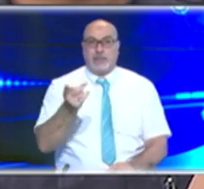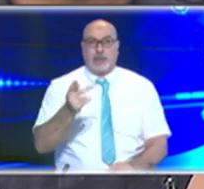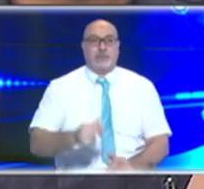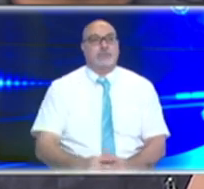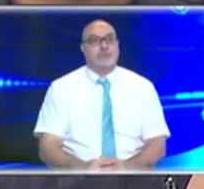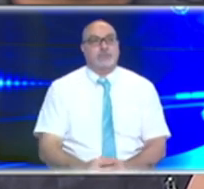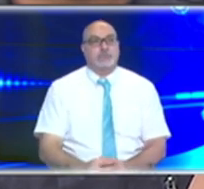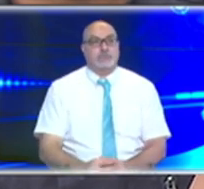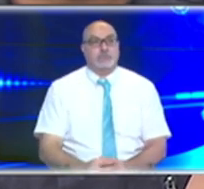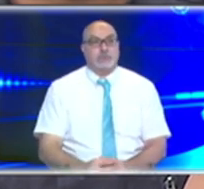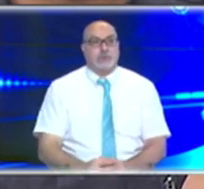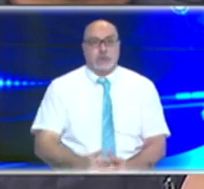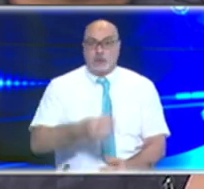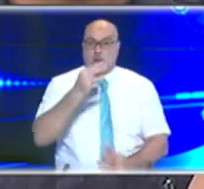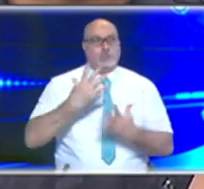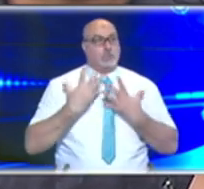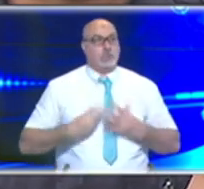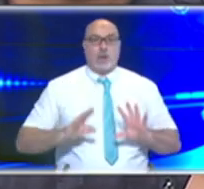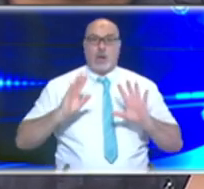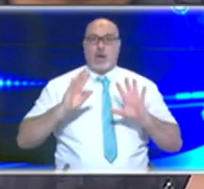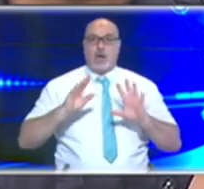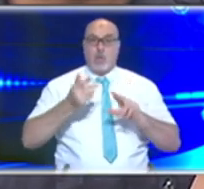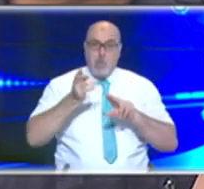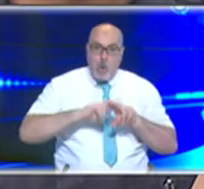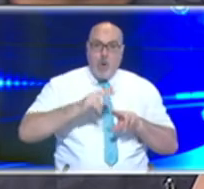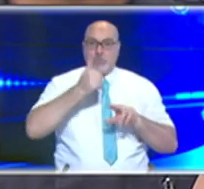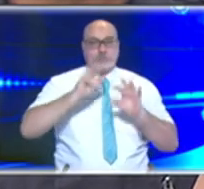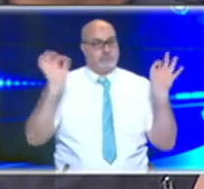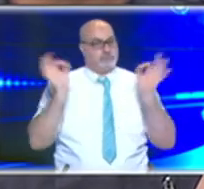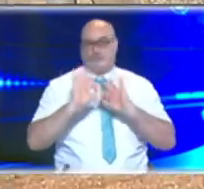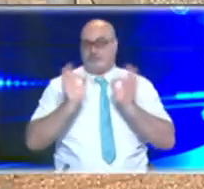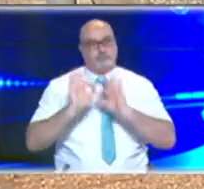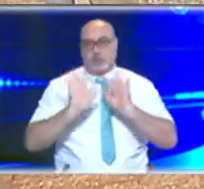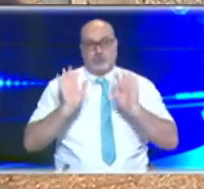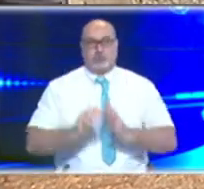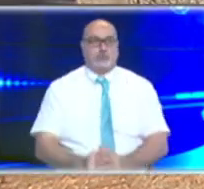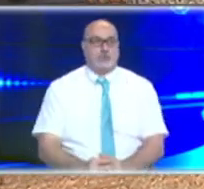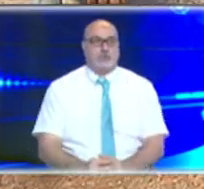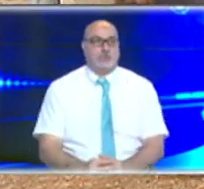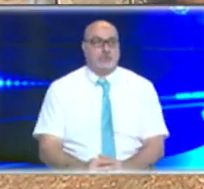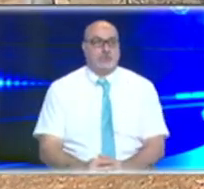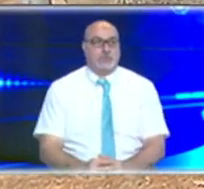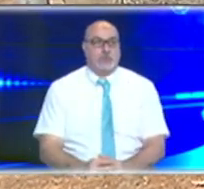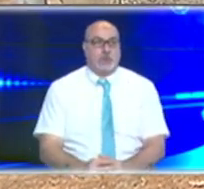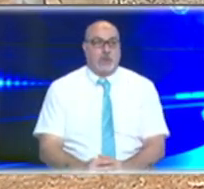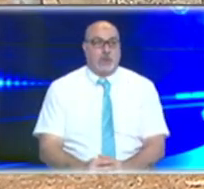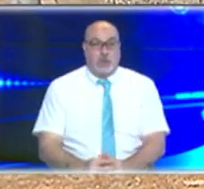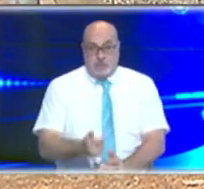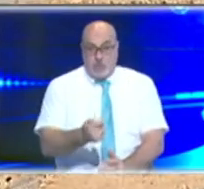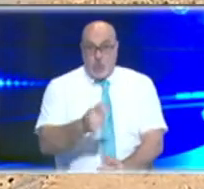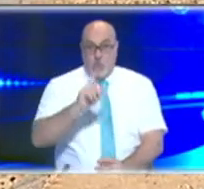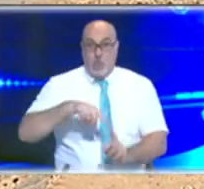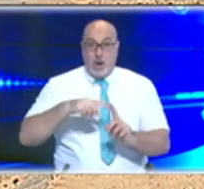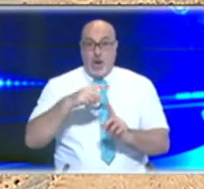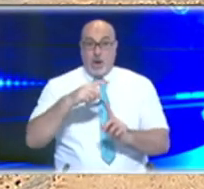حاليا. نأكد أنه الحمد لله ما كان حتى ضحايا، ما سجلنا حتى ضحايا لحد الساعة هذه. مع اقتراب فصل الخريف